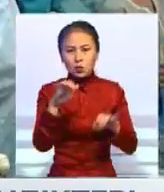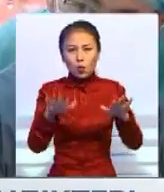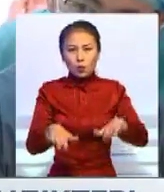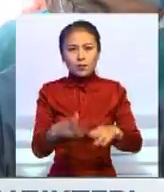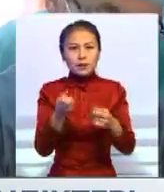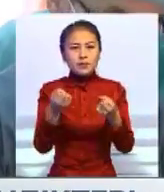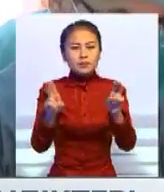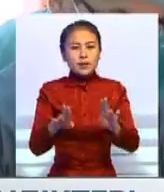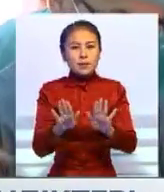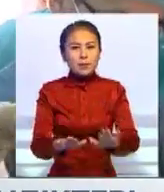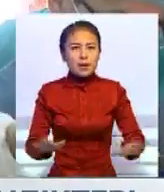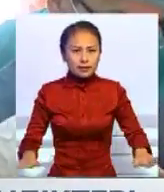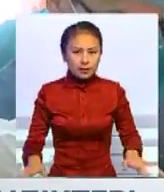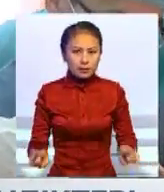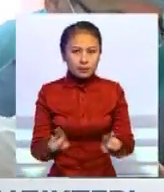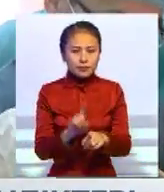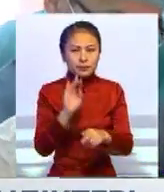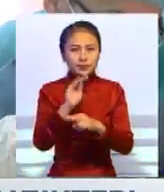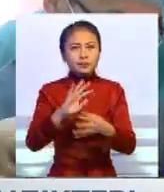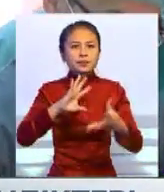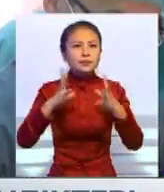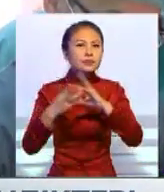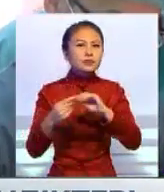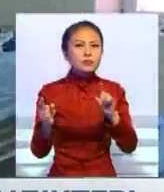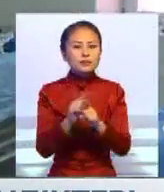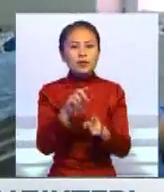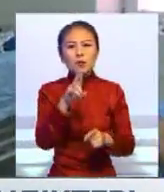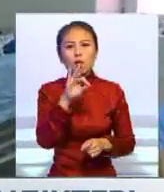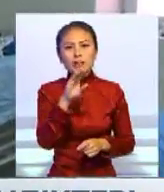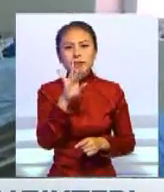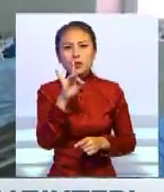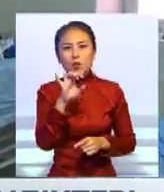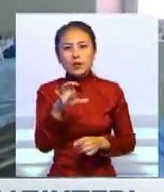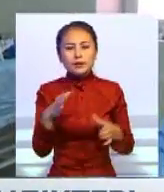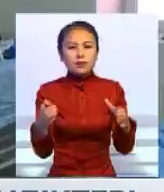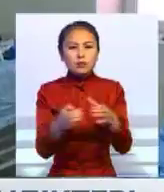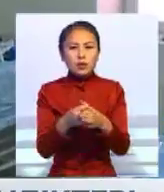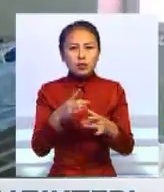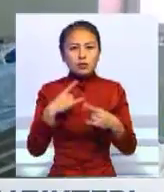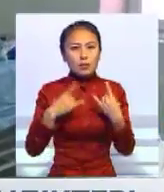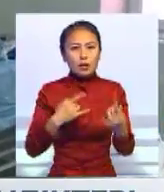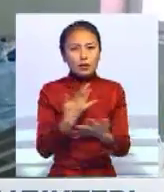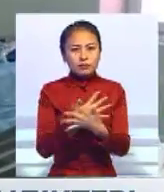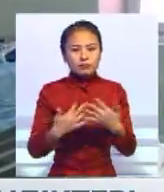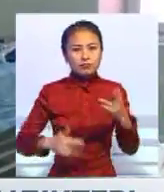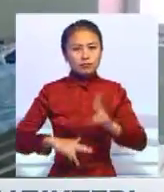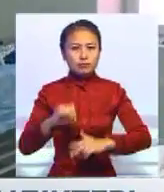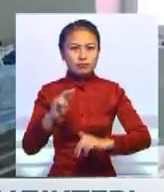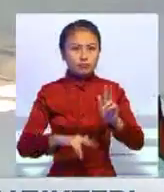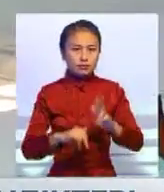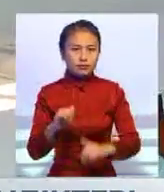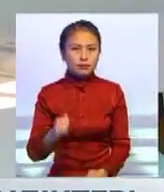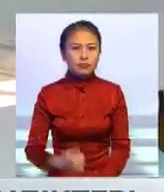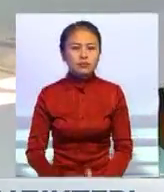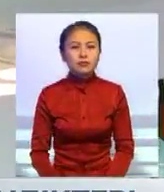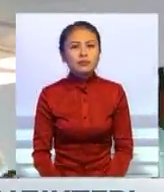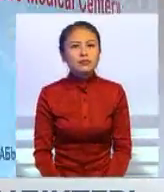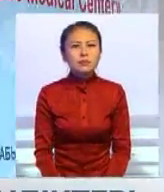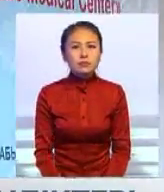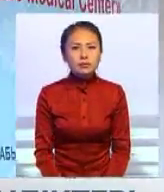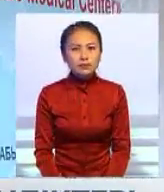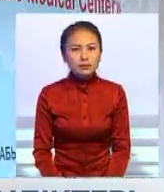200 орын балаларға арналған. Сонымен қатар кластер жанында позитрондық эмиссиялық томография кешені салынып жатыр.